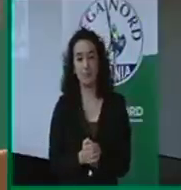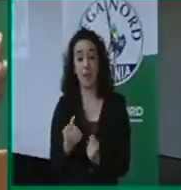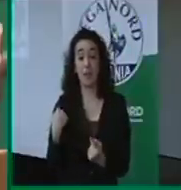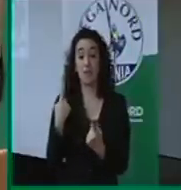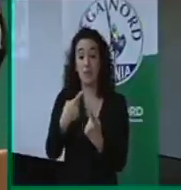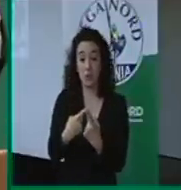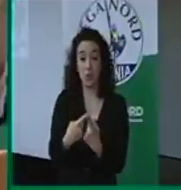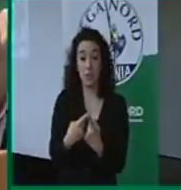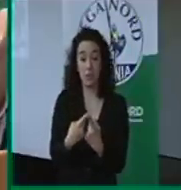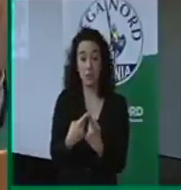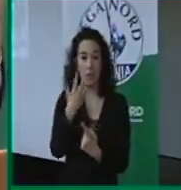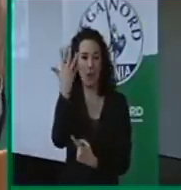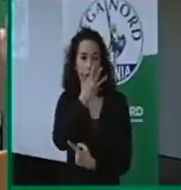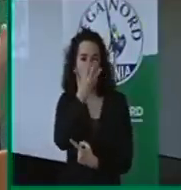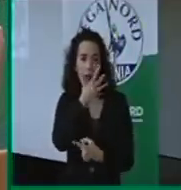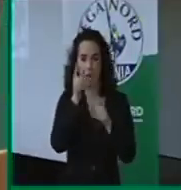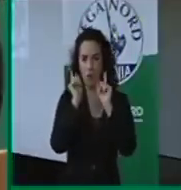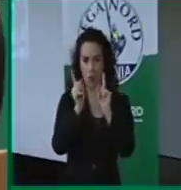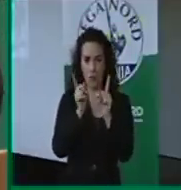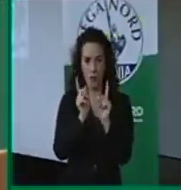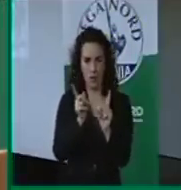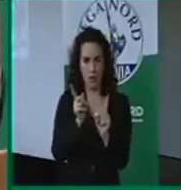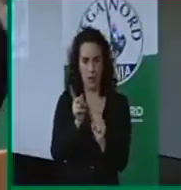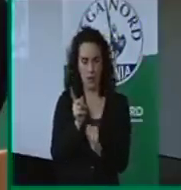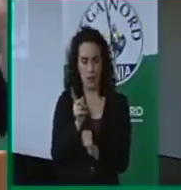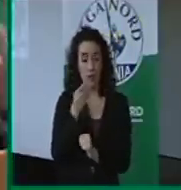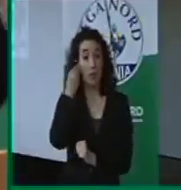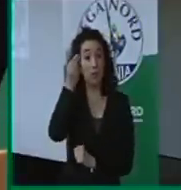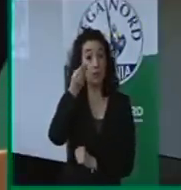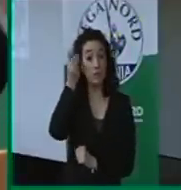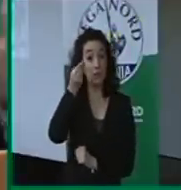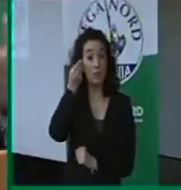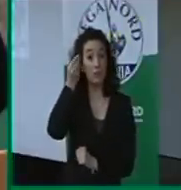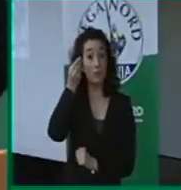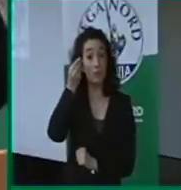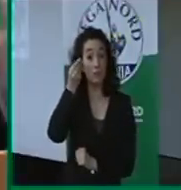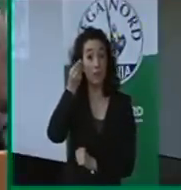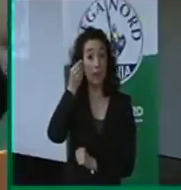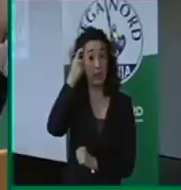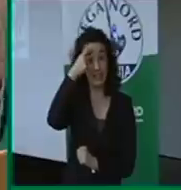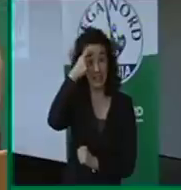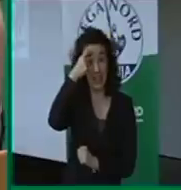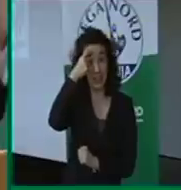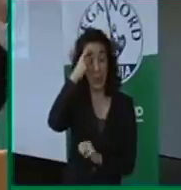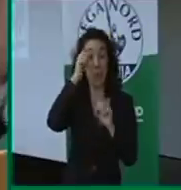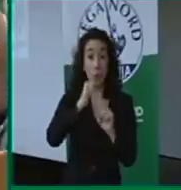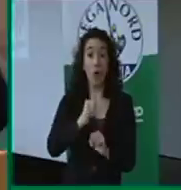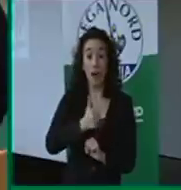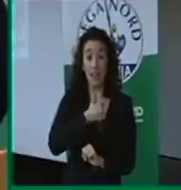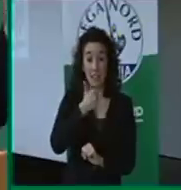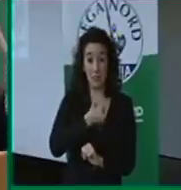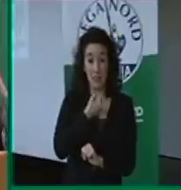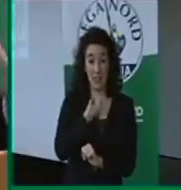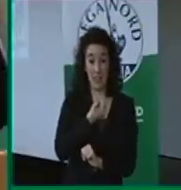adesso l'errore clamoroso che è stato fatto è stato pensare che uno Stato possa essere indipendente